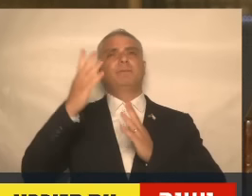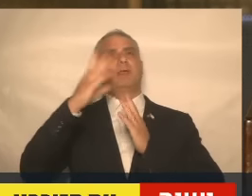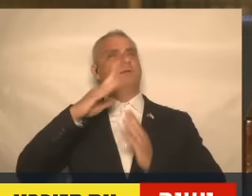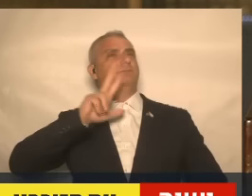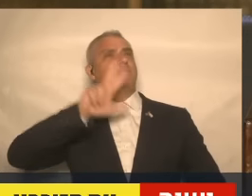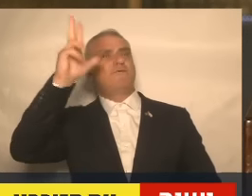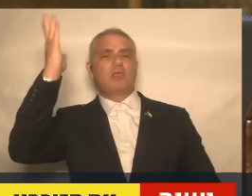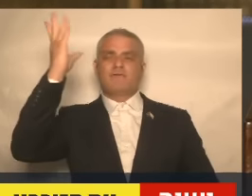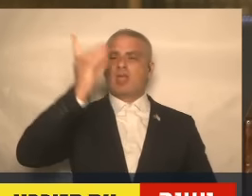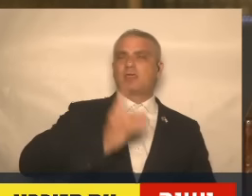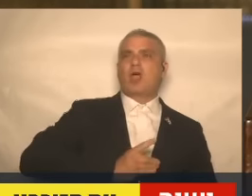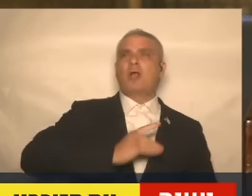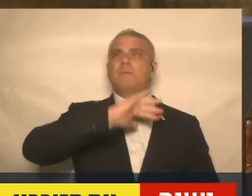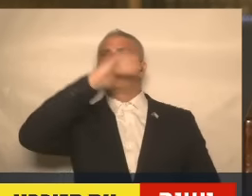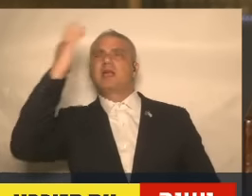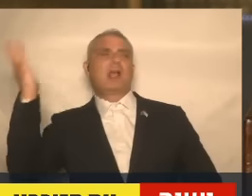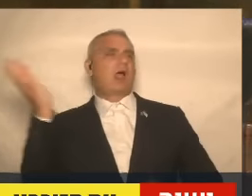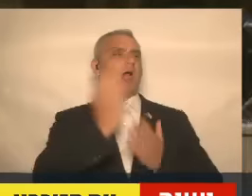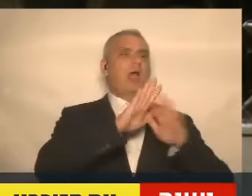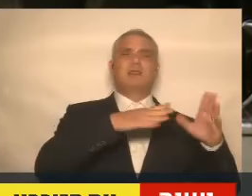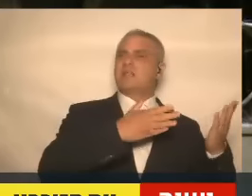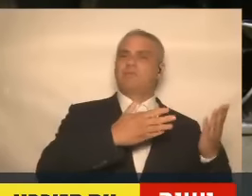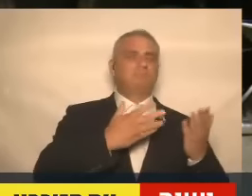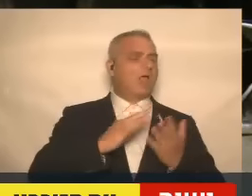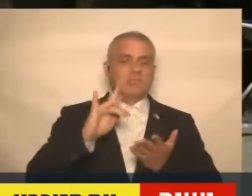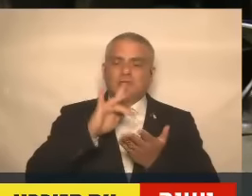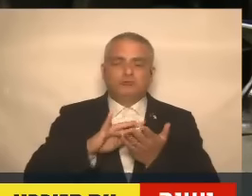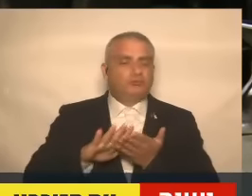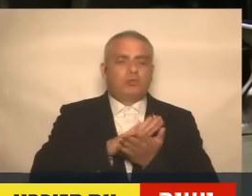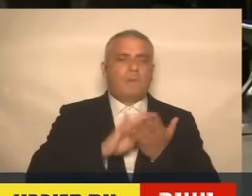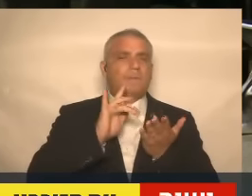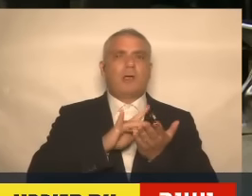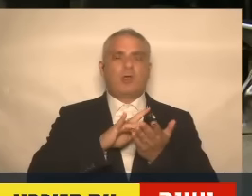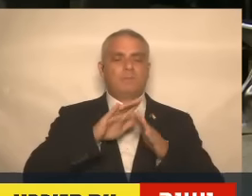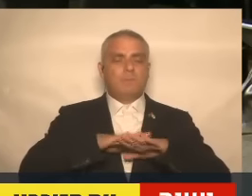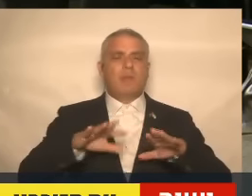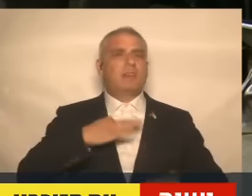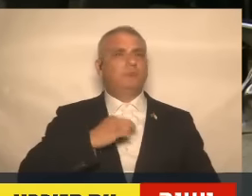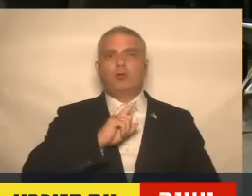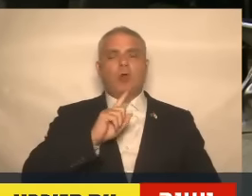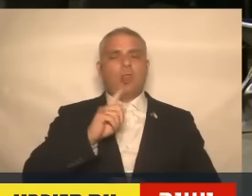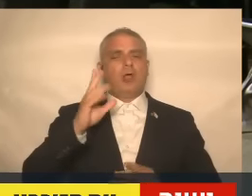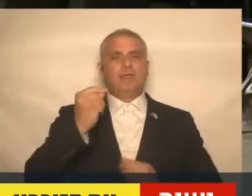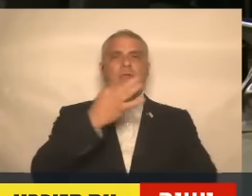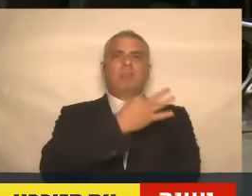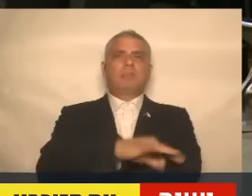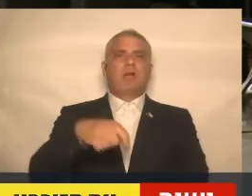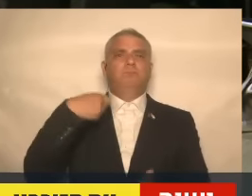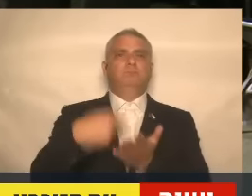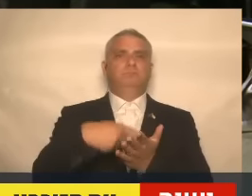שבע, מגלעד לים, אין אף שעל שעל אדמתנו לא חופר בדם.